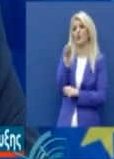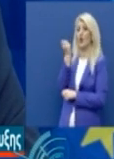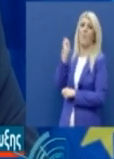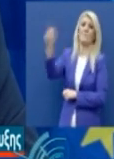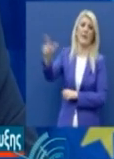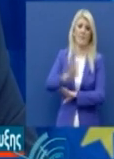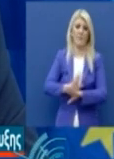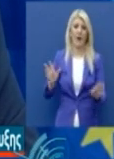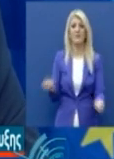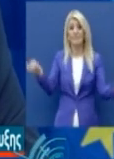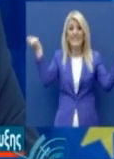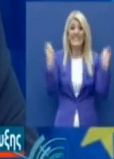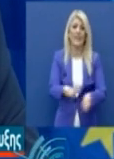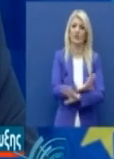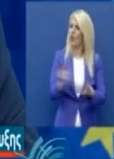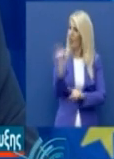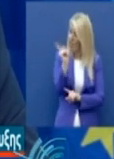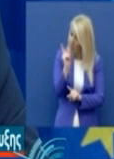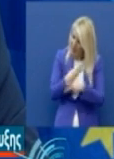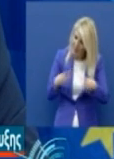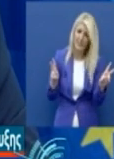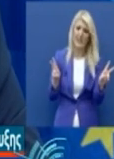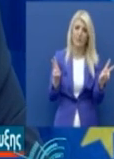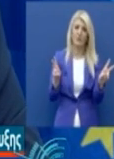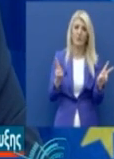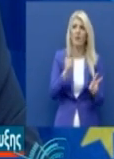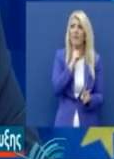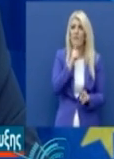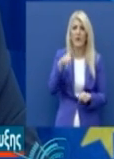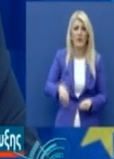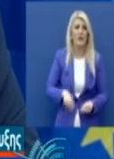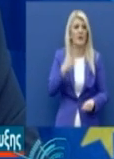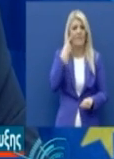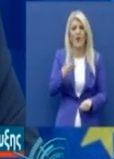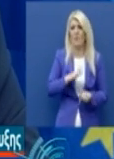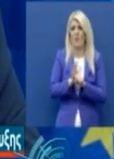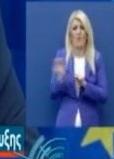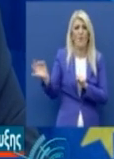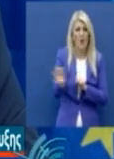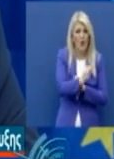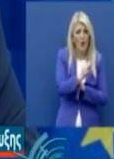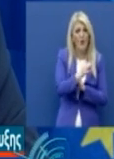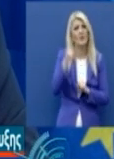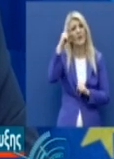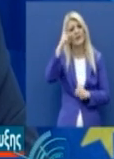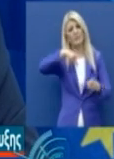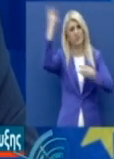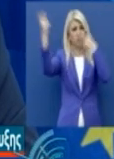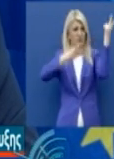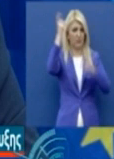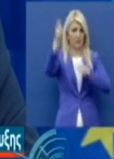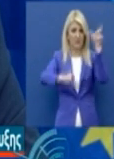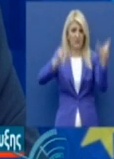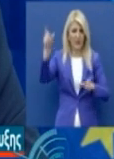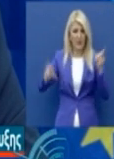Δεν θα επιτρέψουμε μέσα σε αυτές τις εξαιρετικά αντίξωες συνθήκες, στο μέτρο που αυτό είναι εφικτό, να